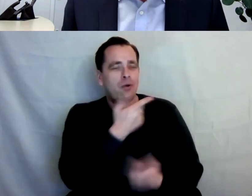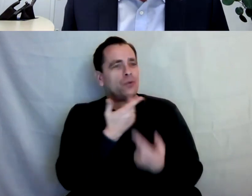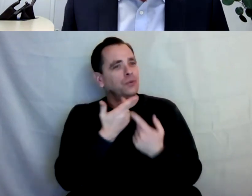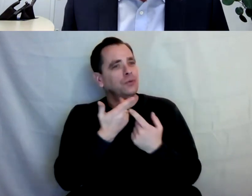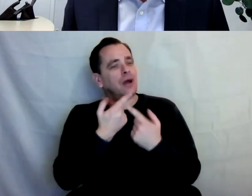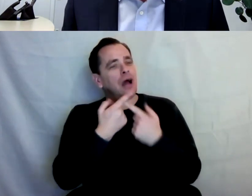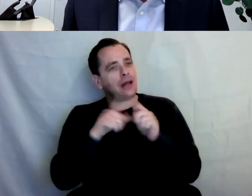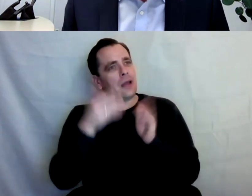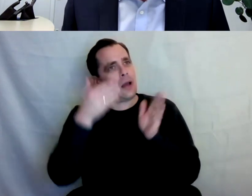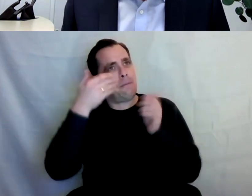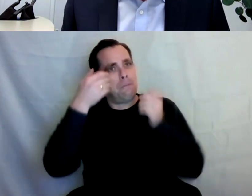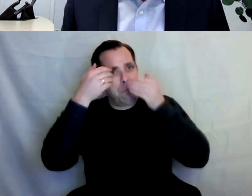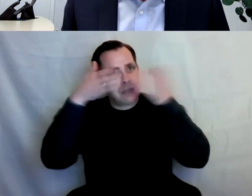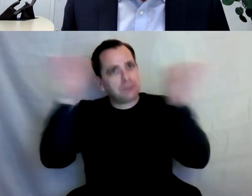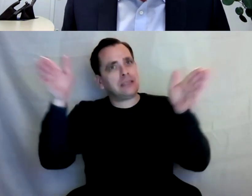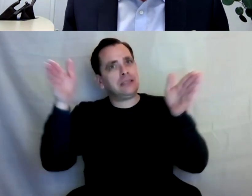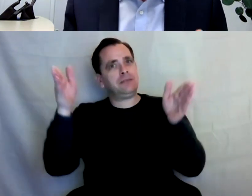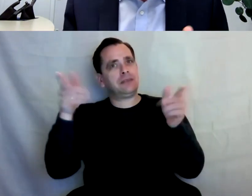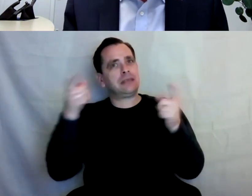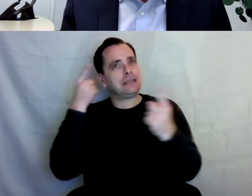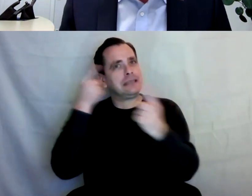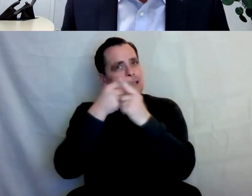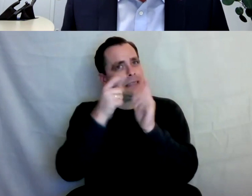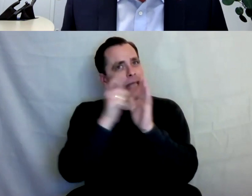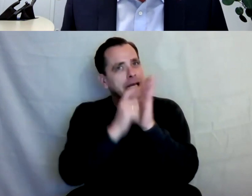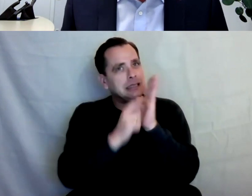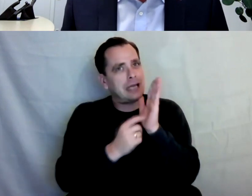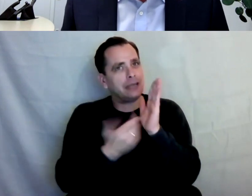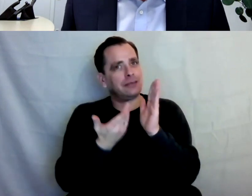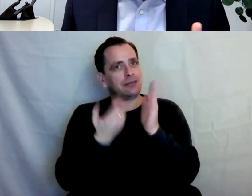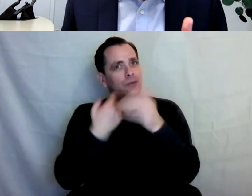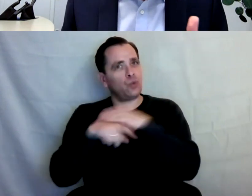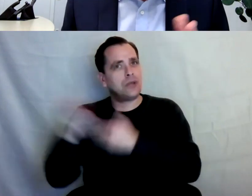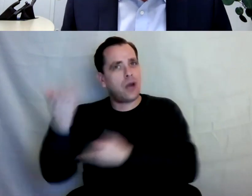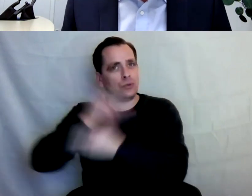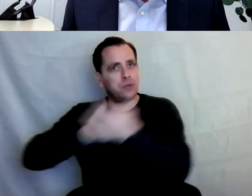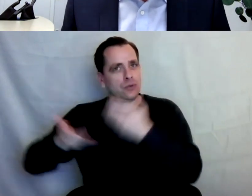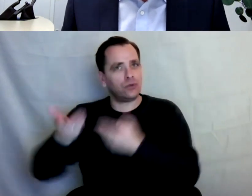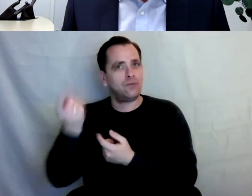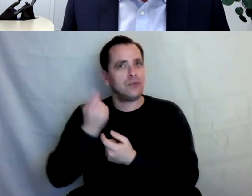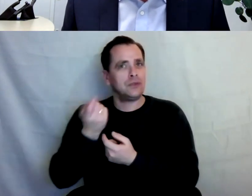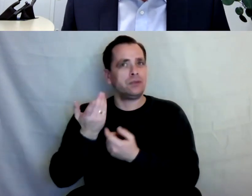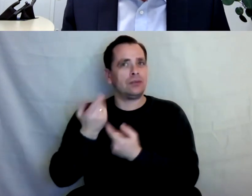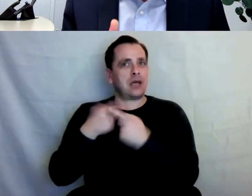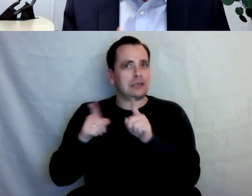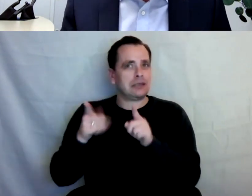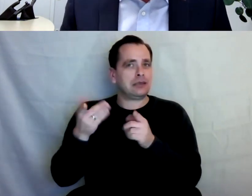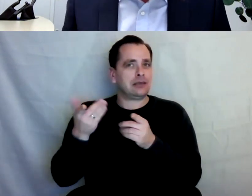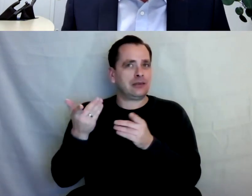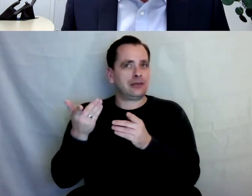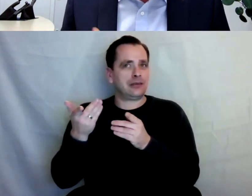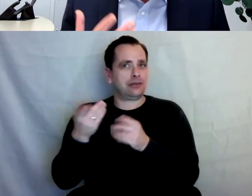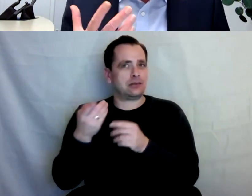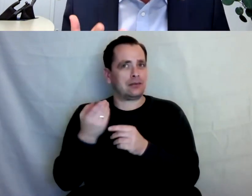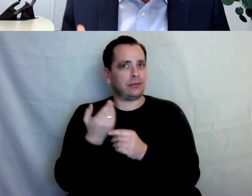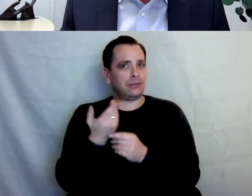Leitperspektiven, Zielkriterien, die Sie aus dem Austausch mit anderen ins Spiel bringen. Und Ralf